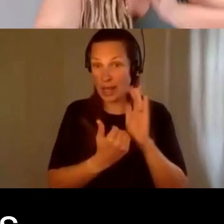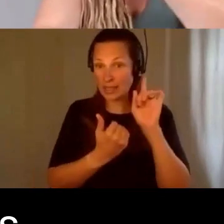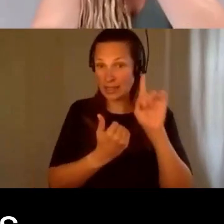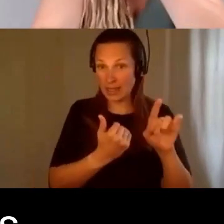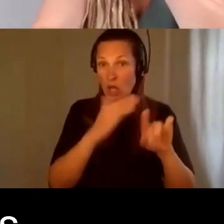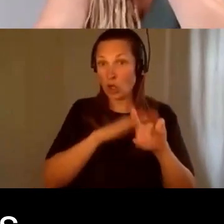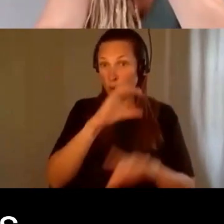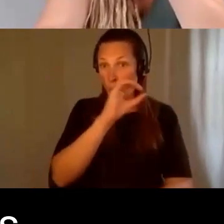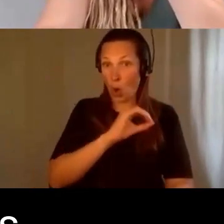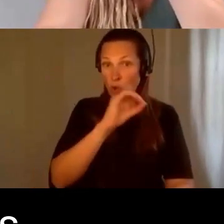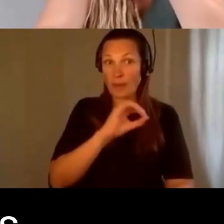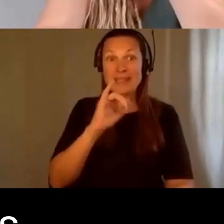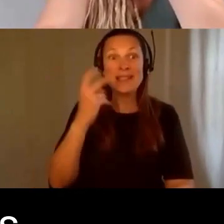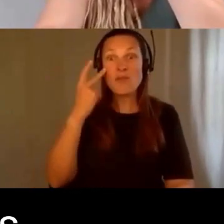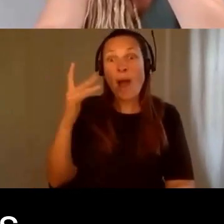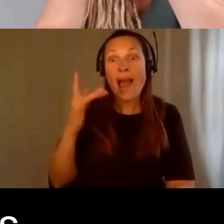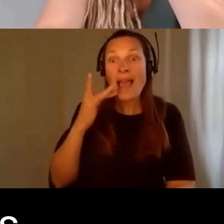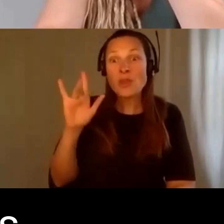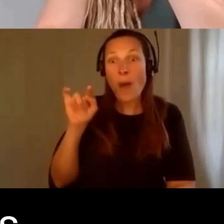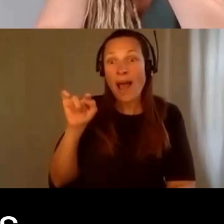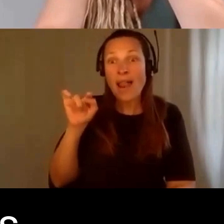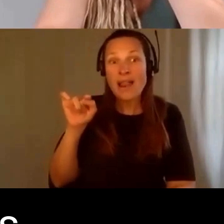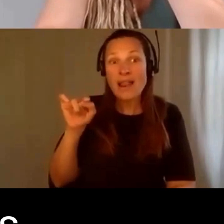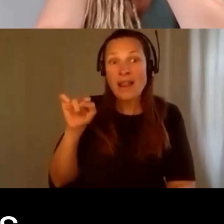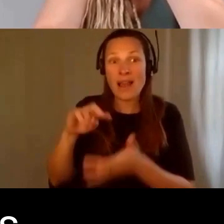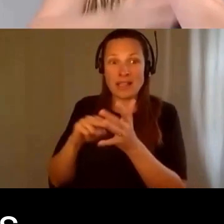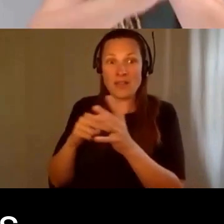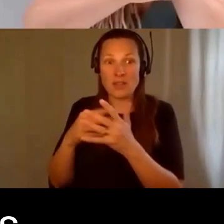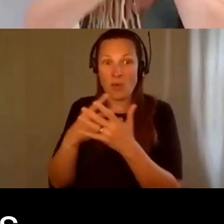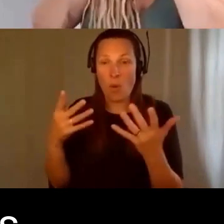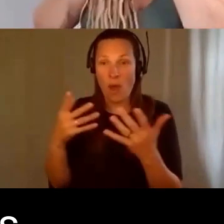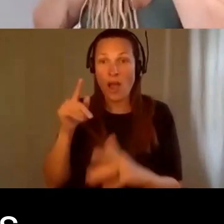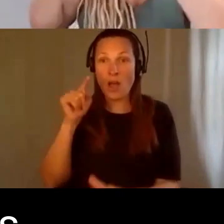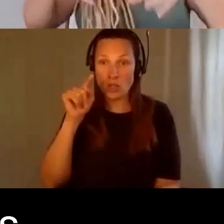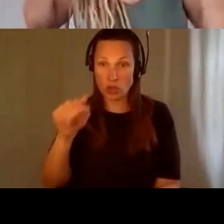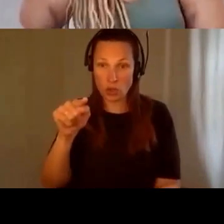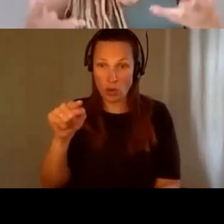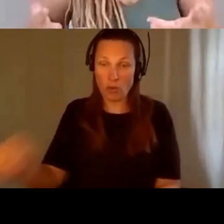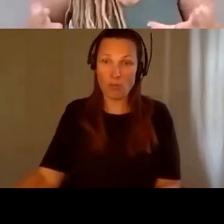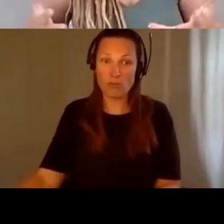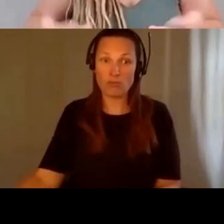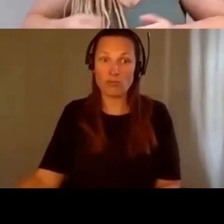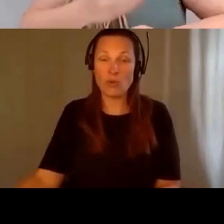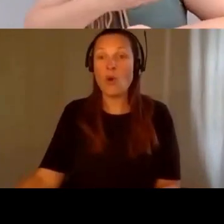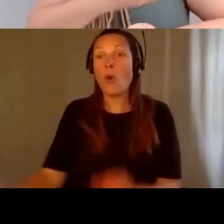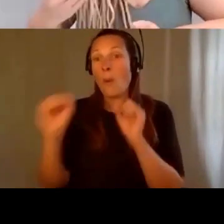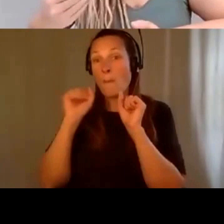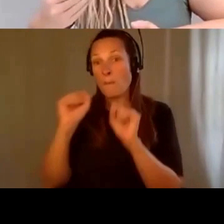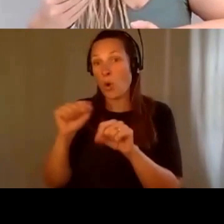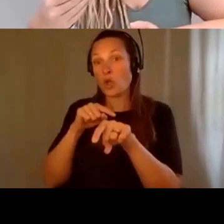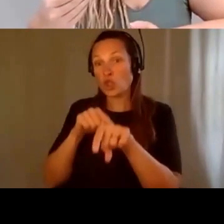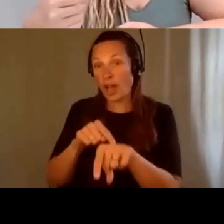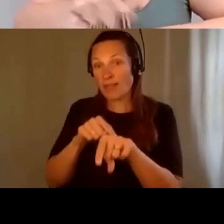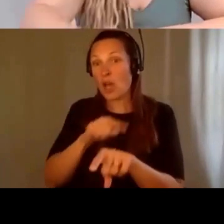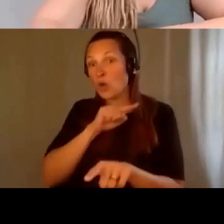des petites étoiles, c'est des légumes aussi que vous aurez, que vous pouvez avoir au jardin en novembre ou